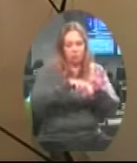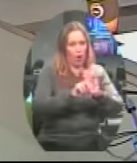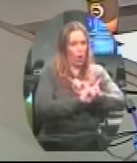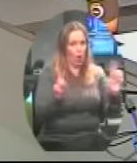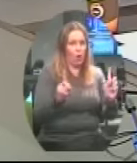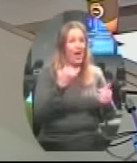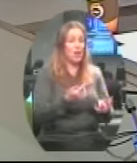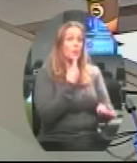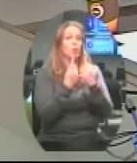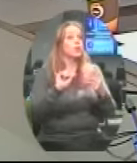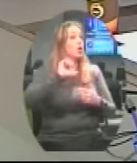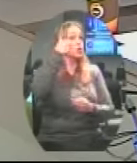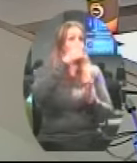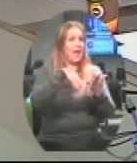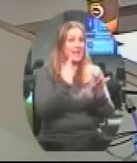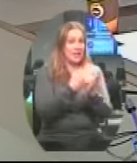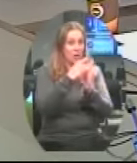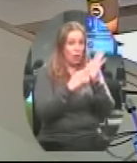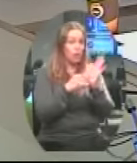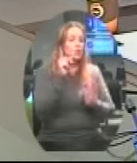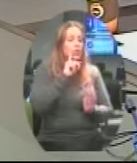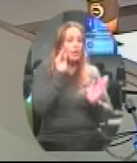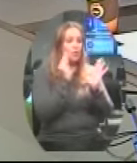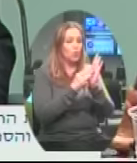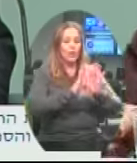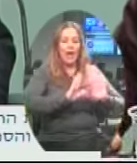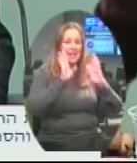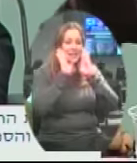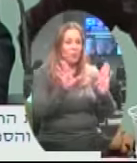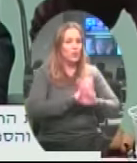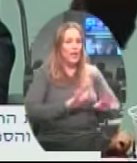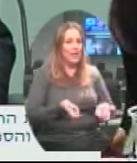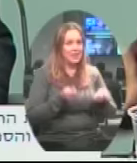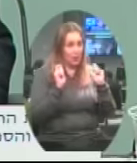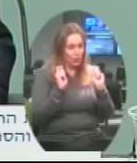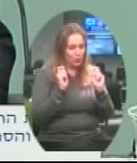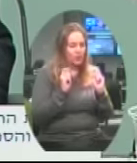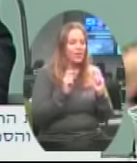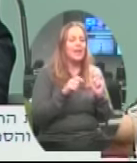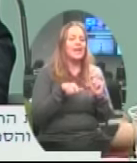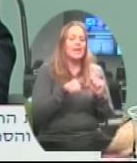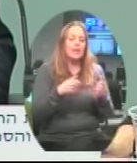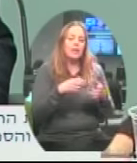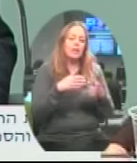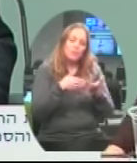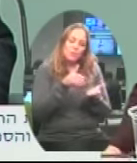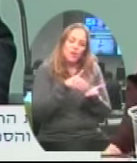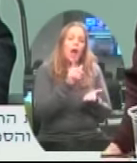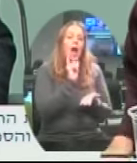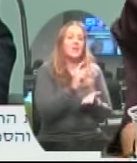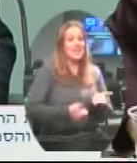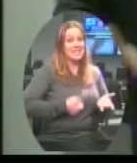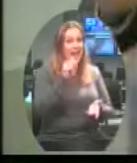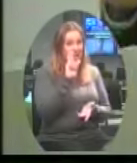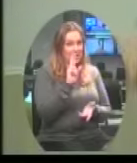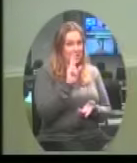הראשון בהצעת החוק שזכתה לכינוי אין נאמנות, אין תרבות. היא אומנם קורמת את האור וגידים, אך לשרה רגב יש עוד משוכה